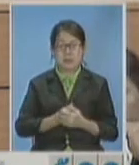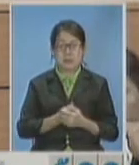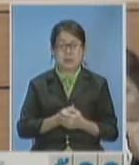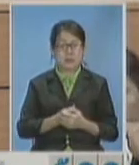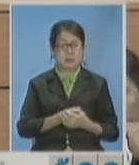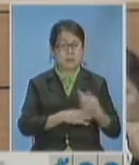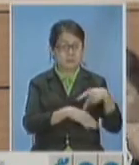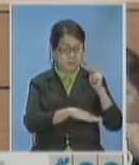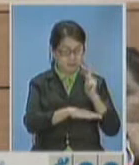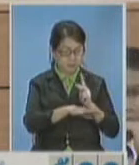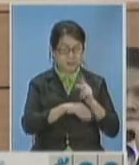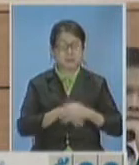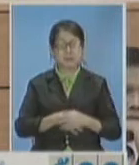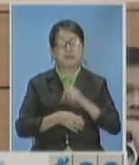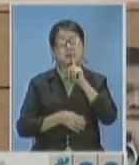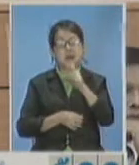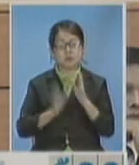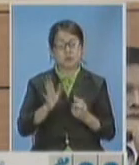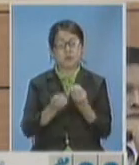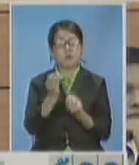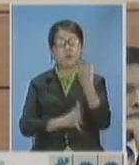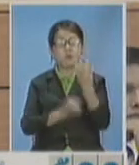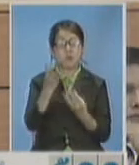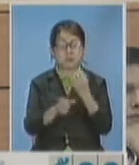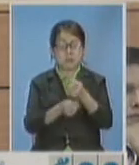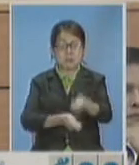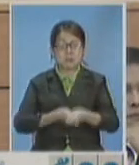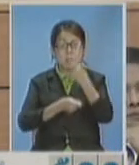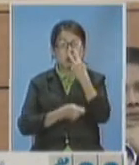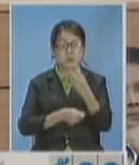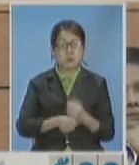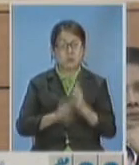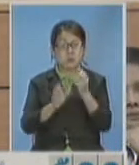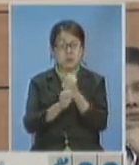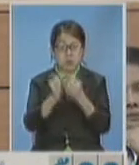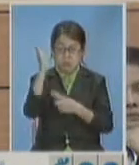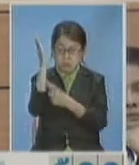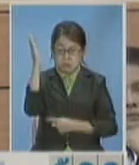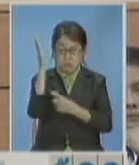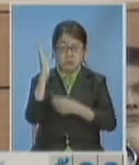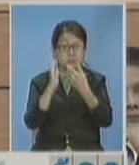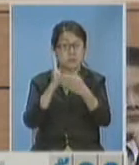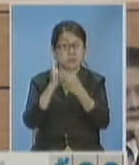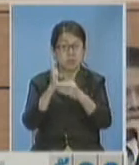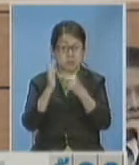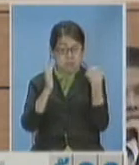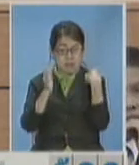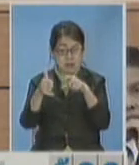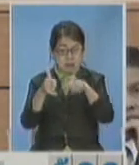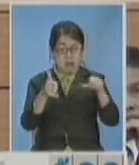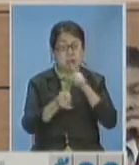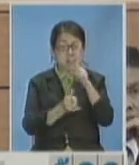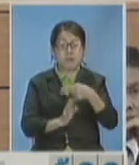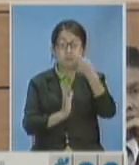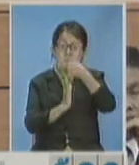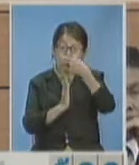านครับถามพี่น้องเกษตรกรที่เป็นชาวสวนยางในภาคอีสานทุกท่านไม่ว่าจังหวัดหนอง